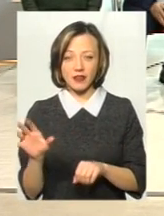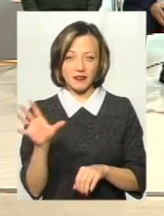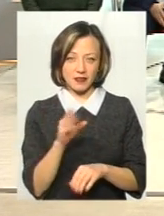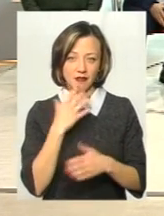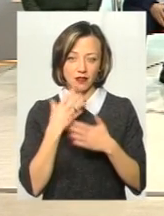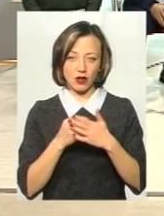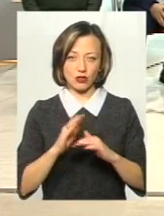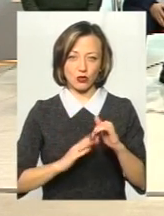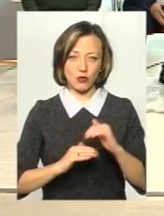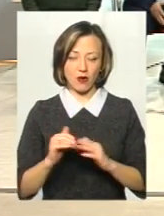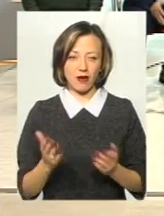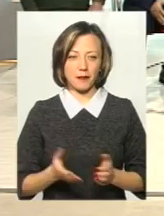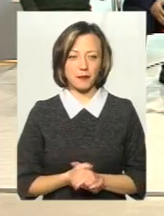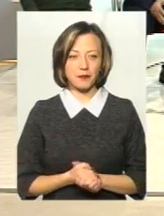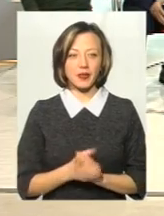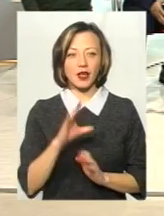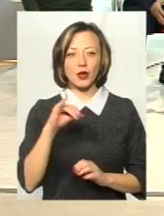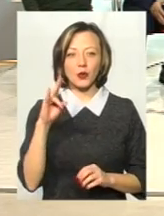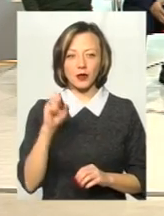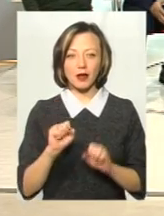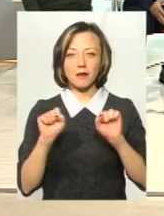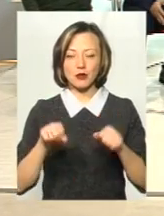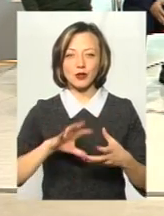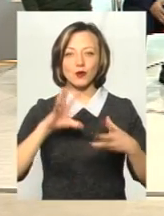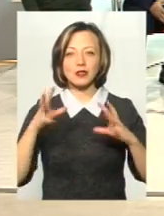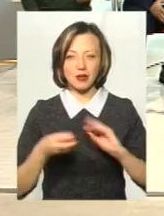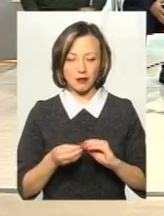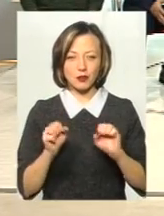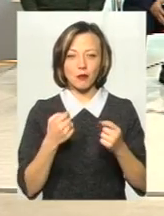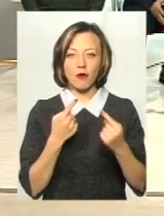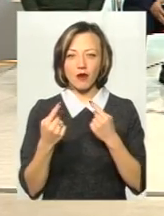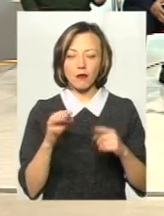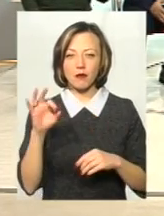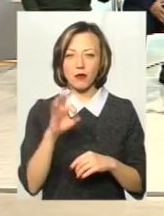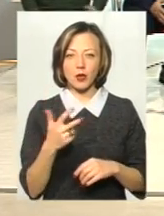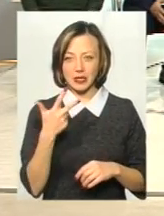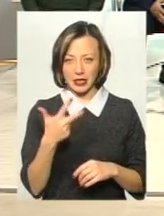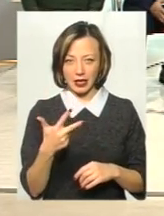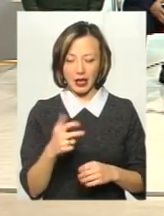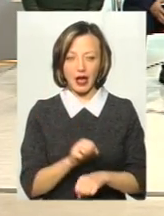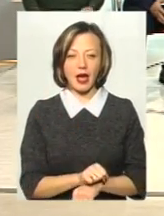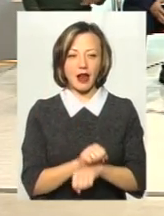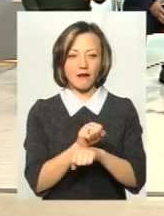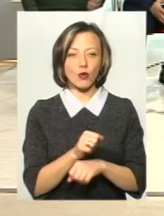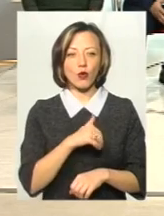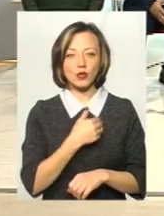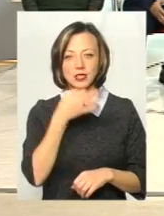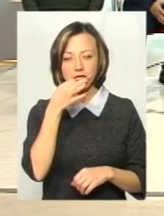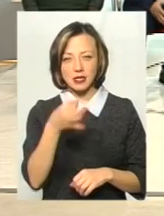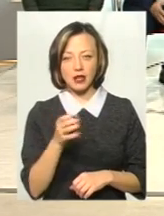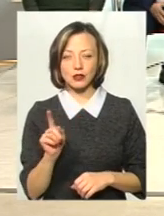потрібно, руках. І все в наших руках. Пане Степане, пані Юна, додати? Можна таке узагальнення я зроблю? Ми вже поговорили про три, майже про три. Я хочу сказати,